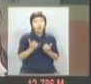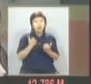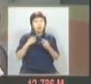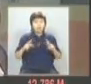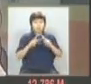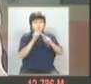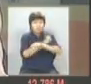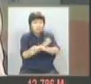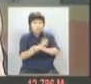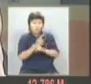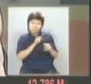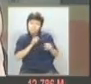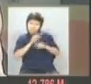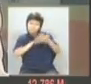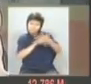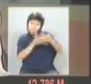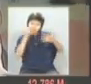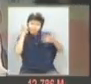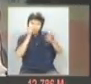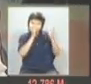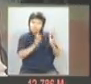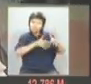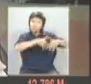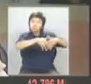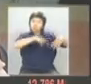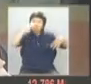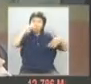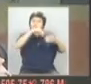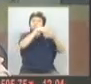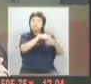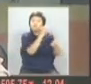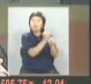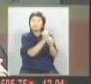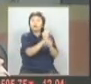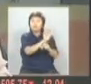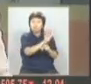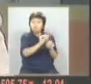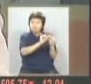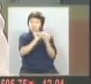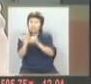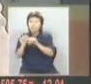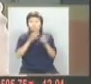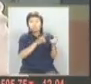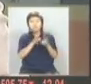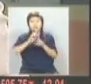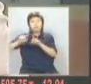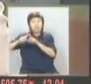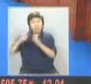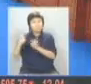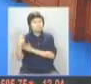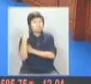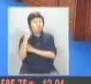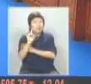กวา 5,000 คนในจนวนนี้นะครับคือรวมทั้ง 9 ประเทศในโลกอรับค่ะหัจากเกืเทความรนแรงประทวงขับไ่ผู้นำประเทศค่ะ